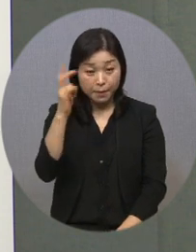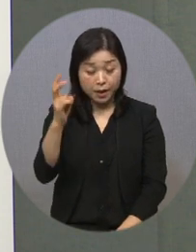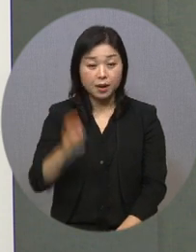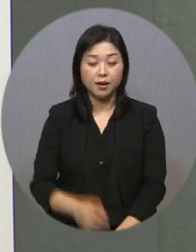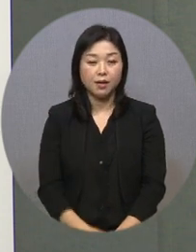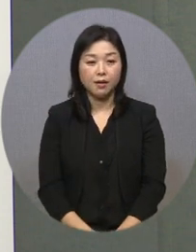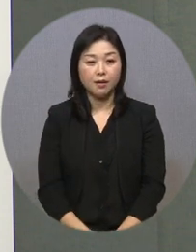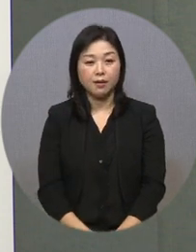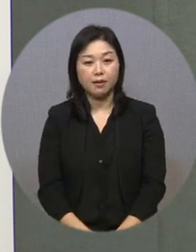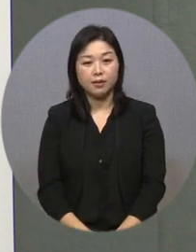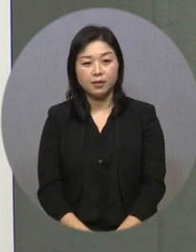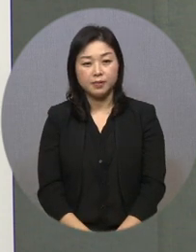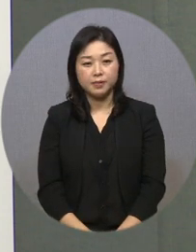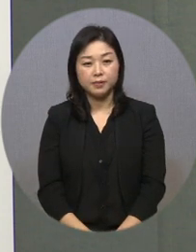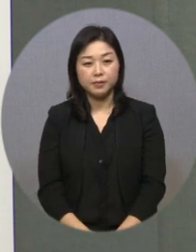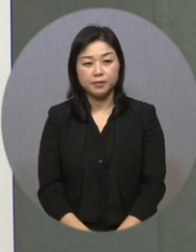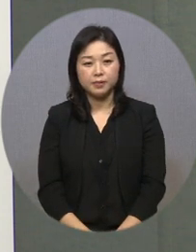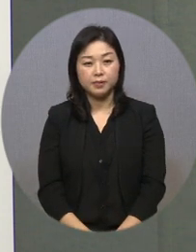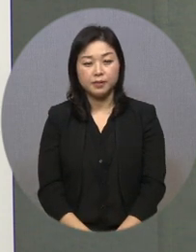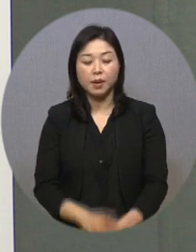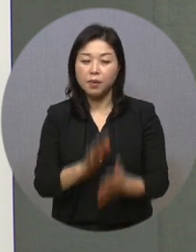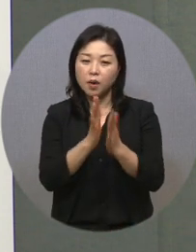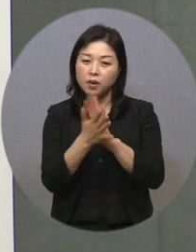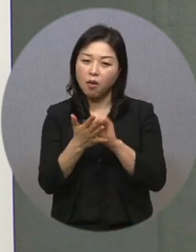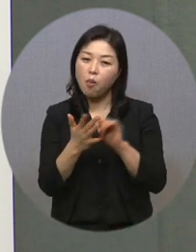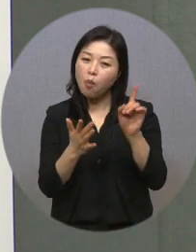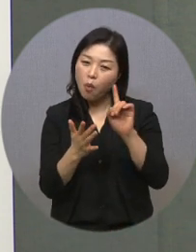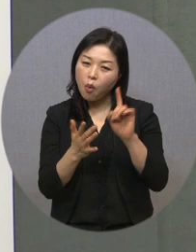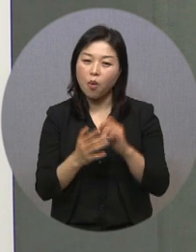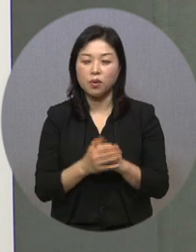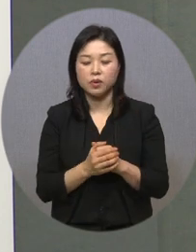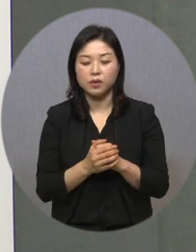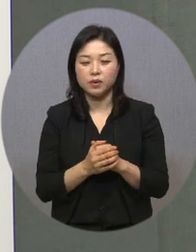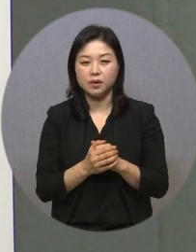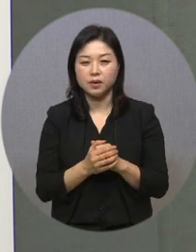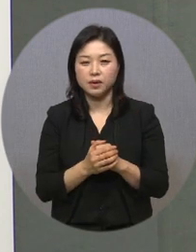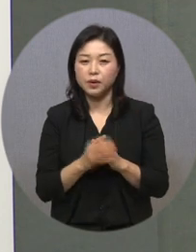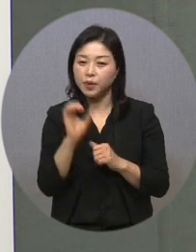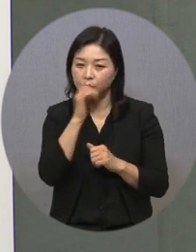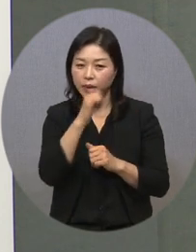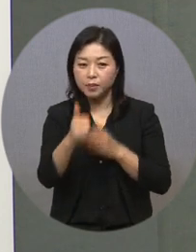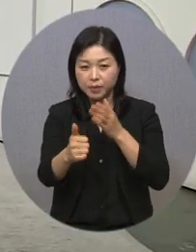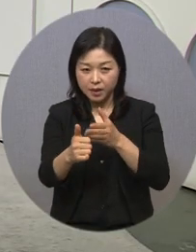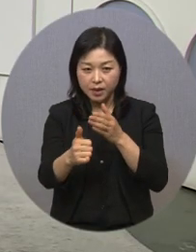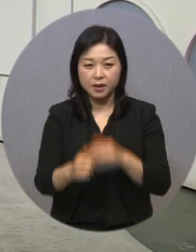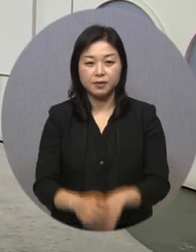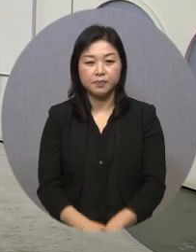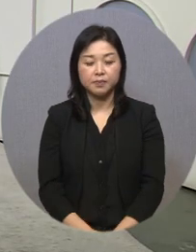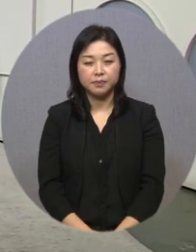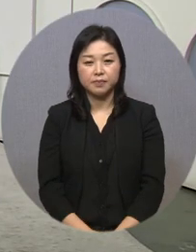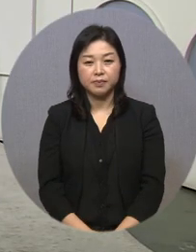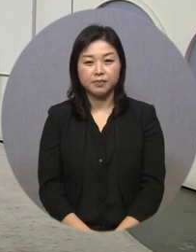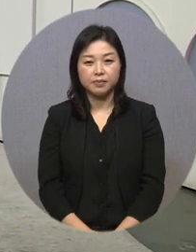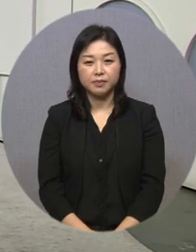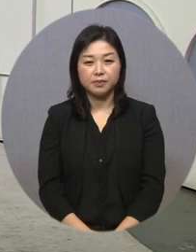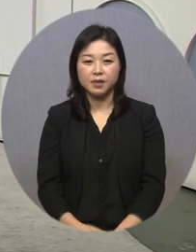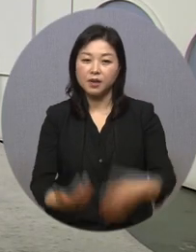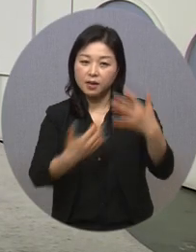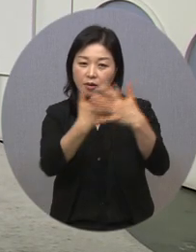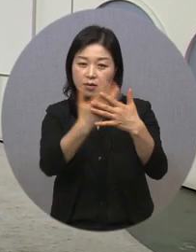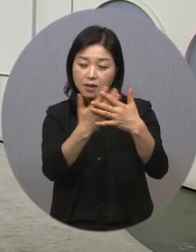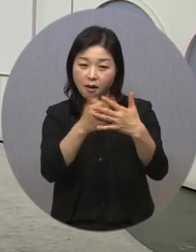겁니다. 어떤 정도의 변화가 오는지 그걸 좀 잠시 소개해 주시죠. 일단